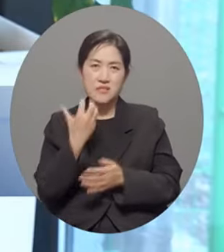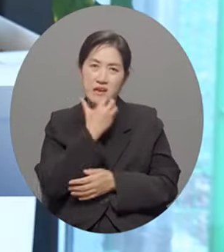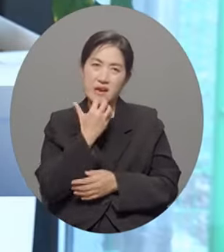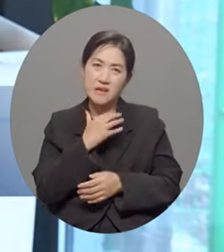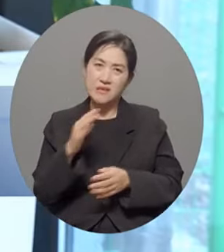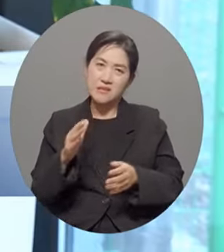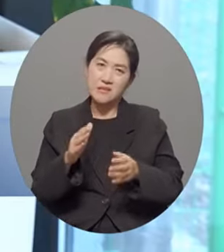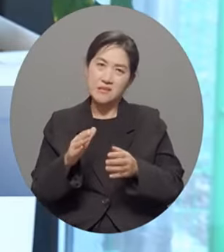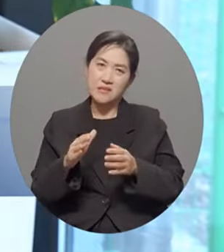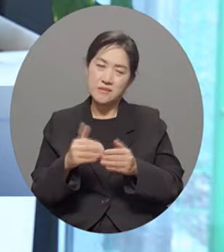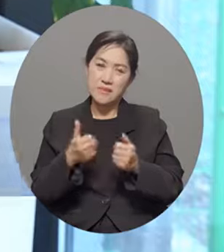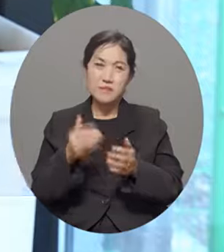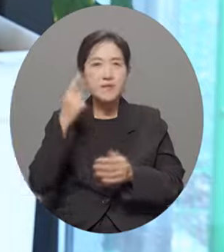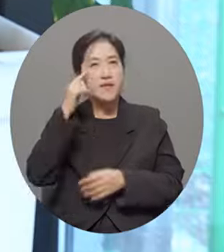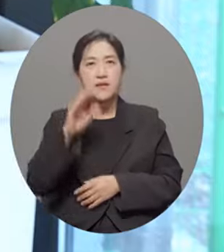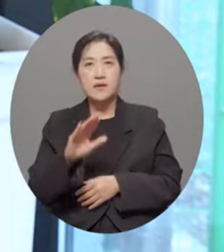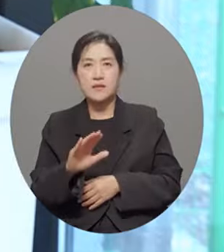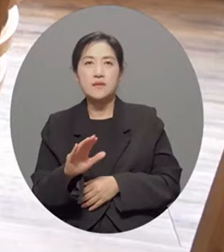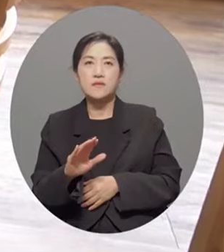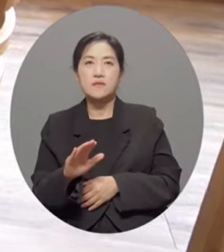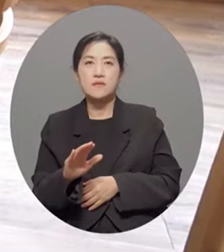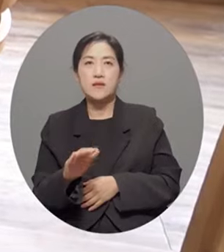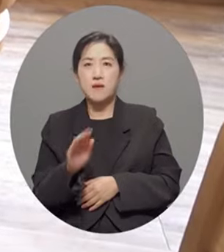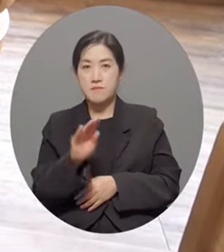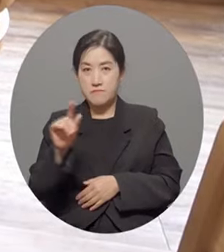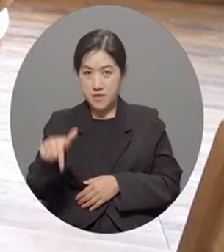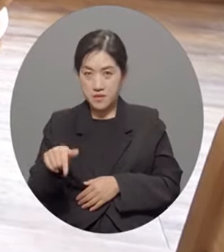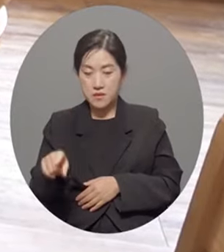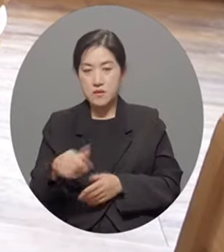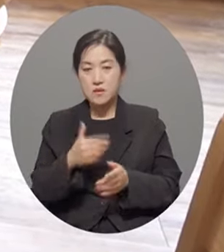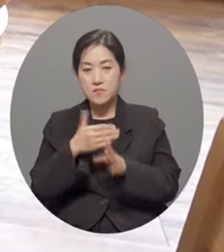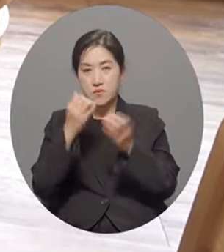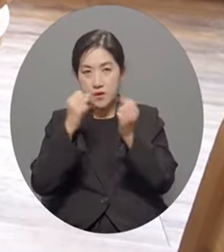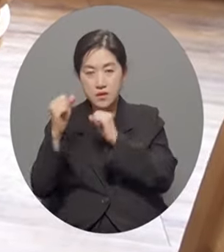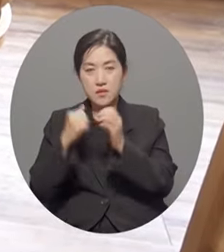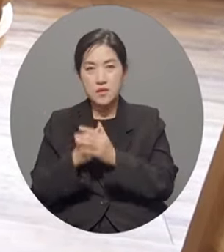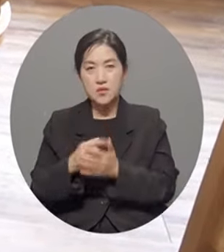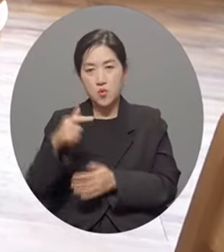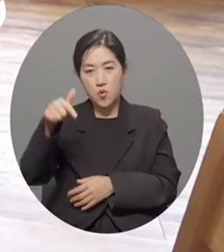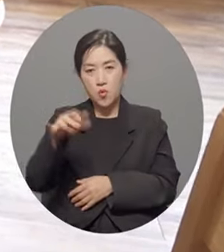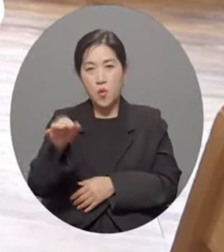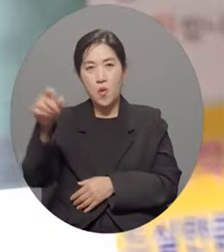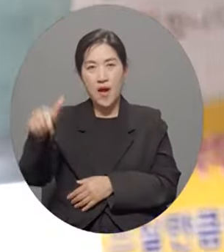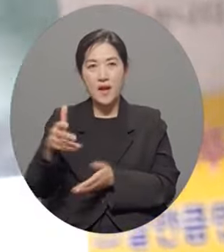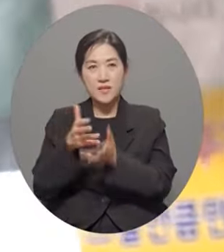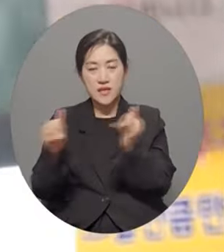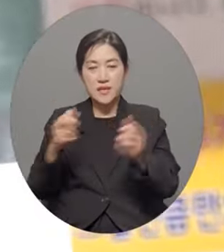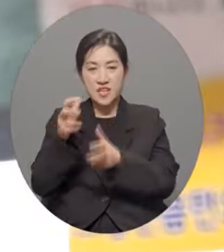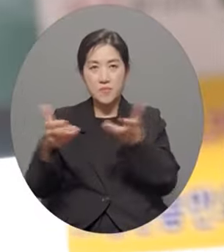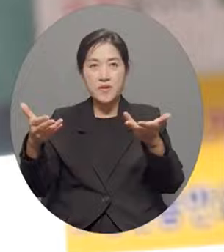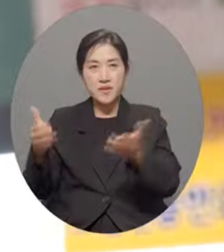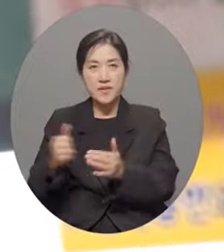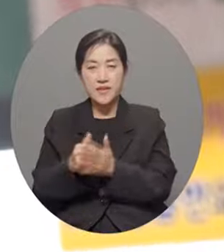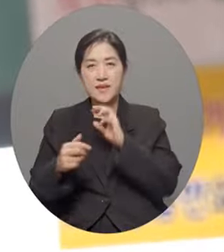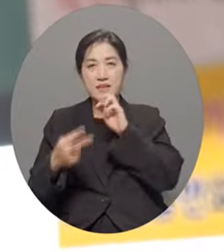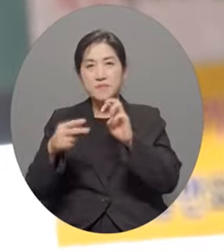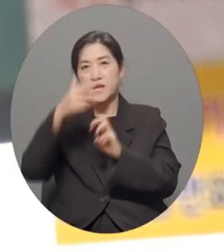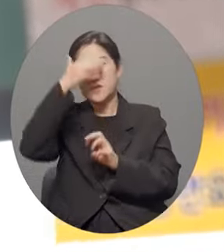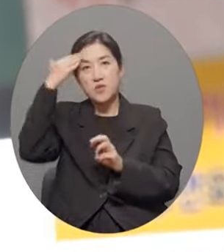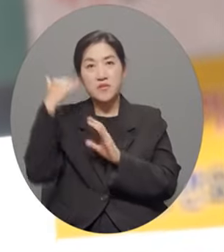색깔론이다라고 보진 않습니다. 박 후보는 탈북민이자 공학자, 산업 현장 종사자, 30대